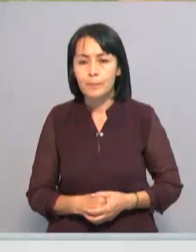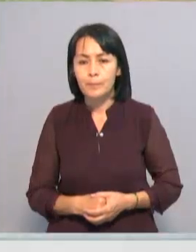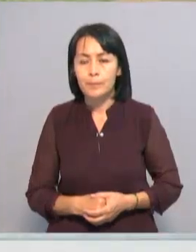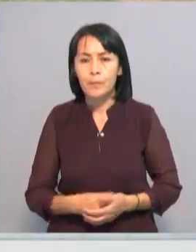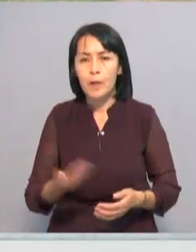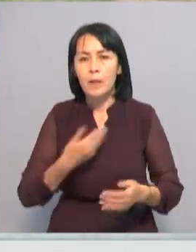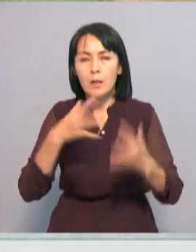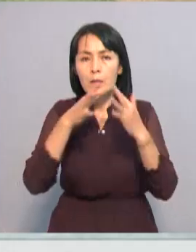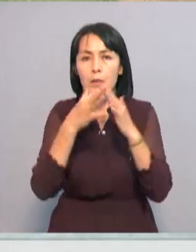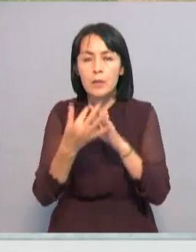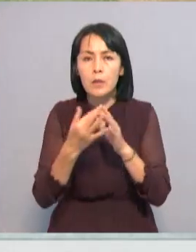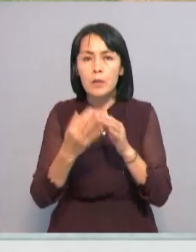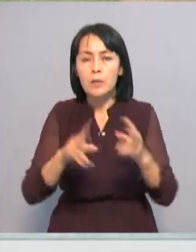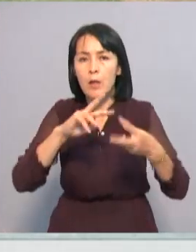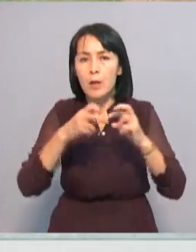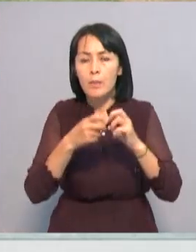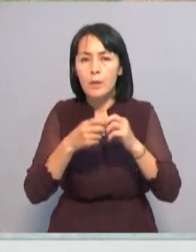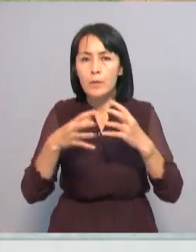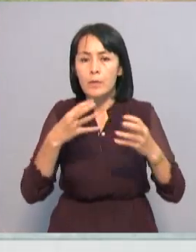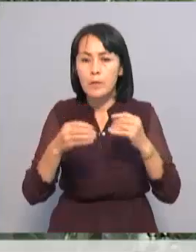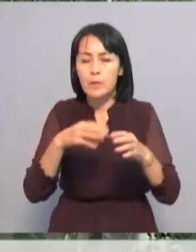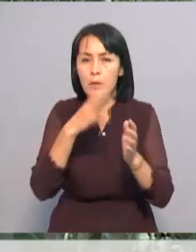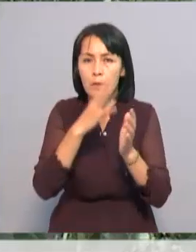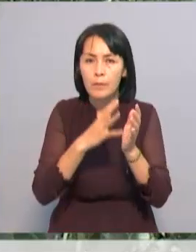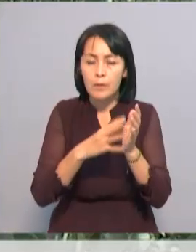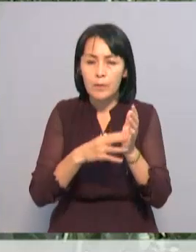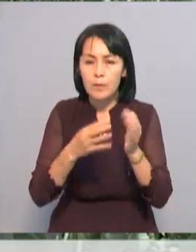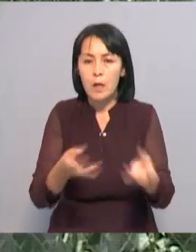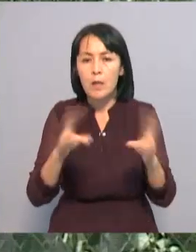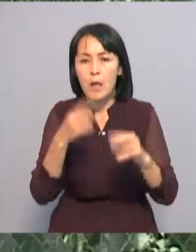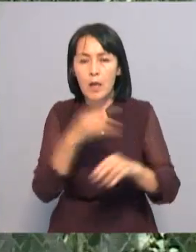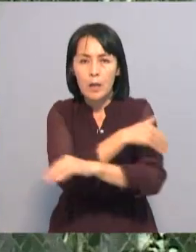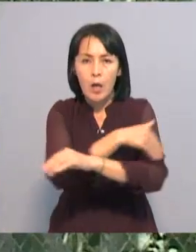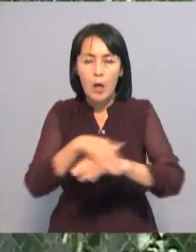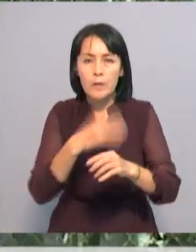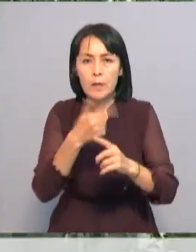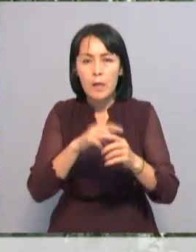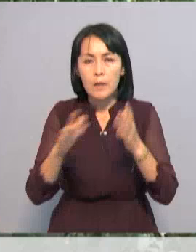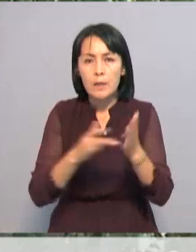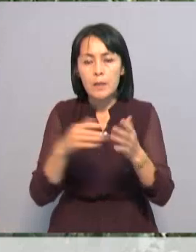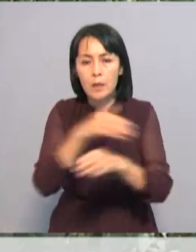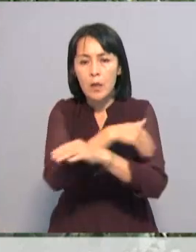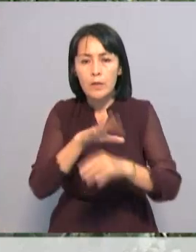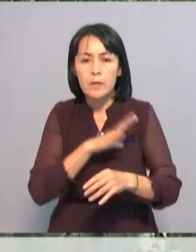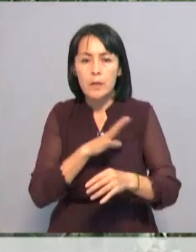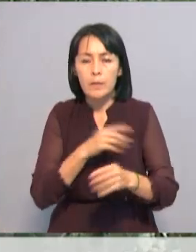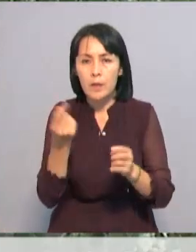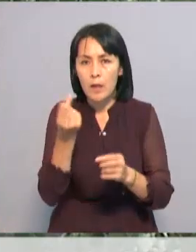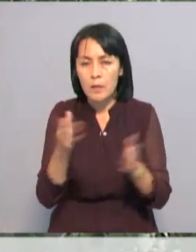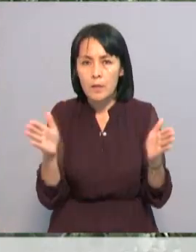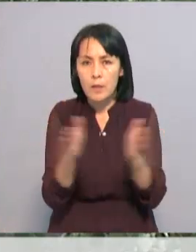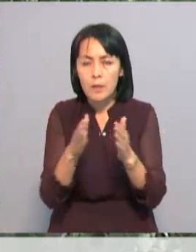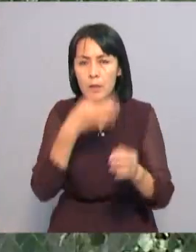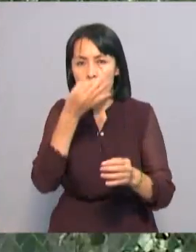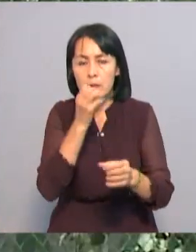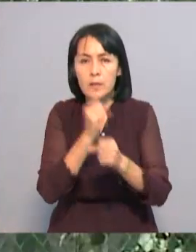А в нашем поселке Каркыр проблема с дорогами решена на 90%. Осталась одна улица. Эта центральная улица была коротковата. Нам